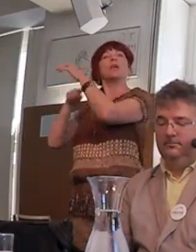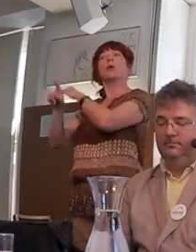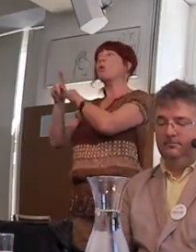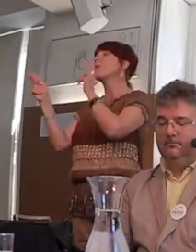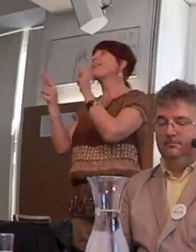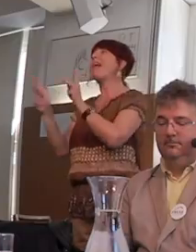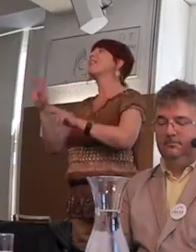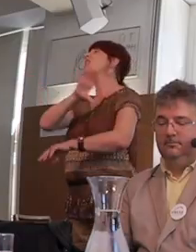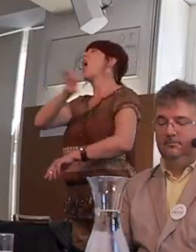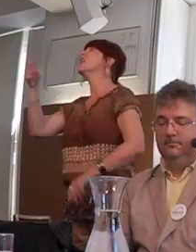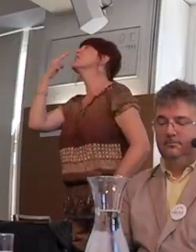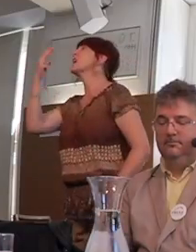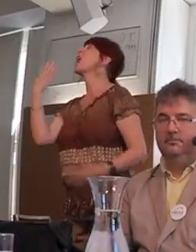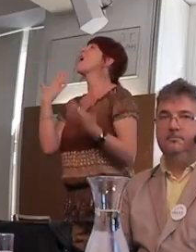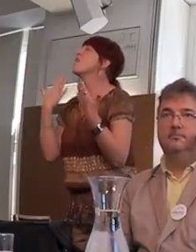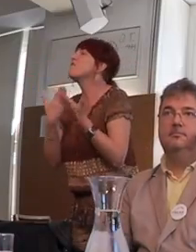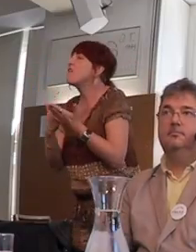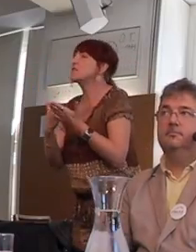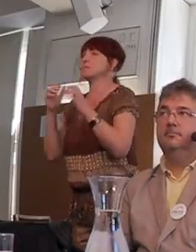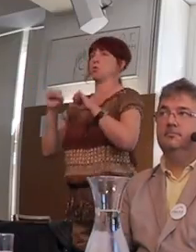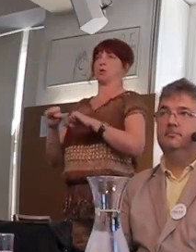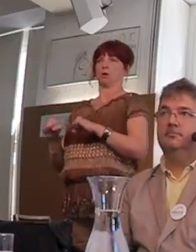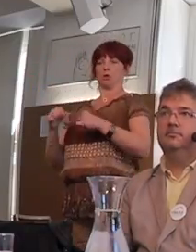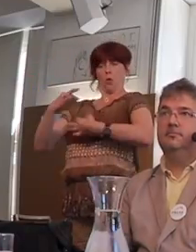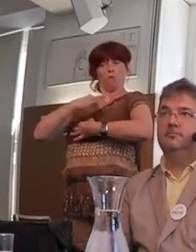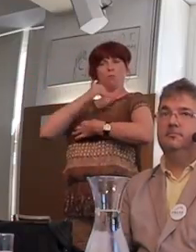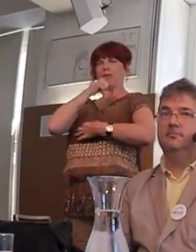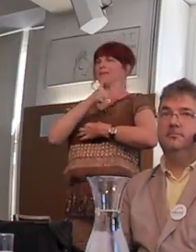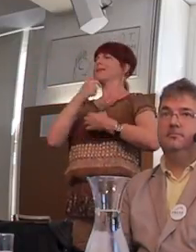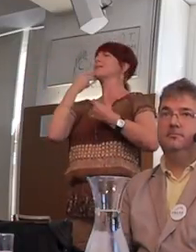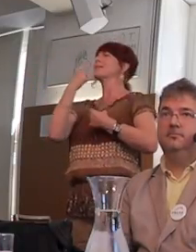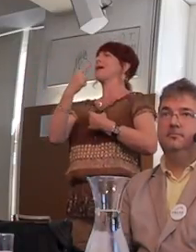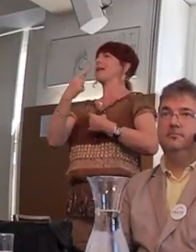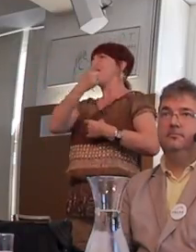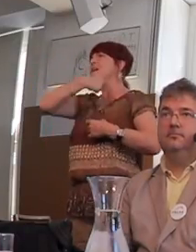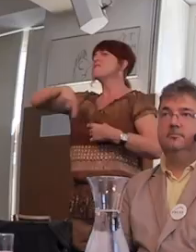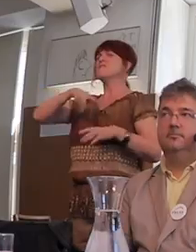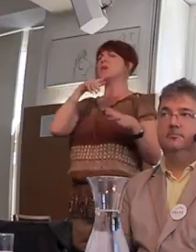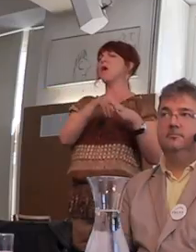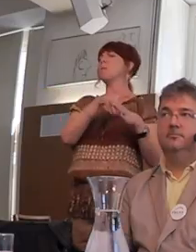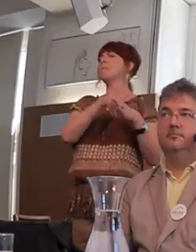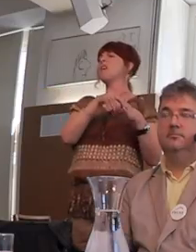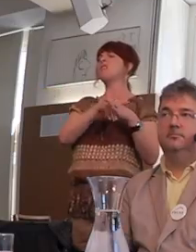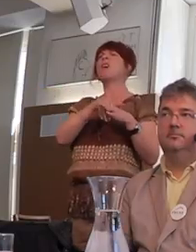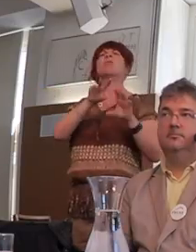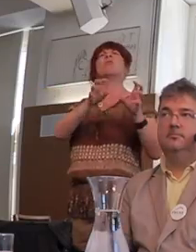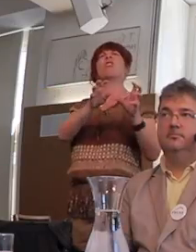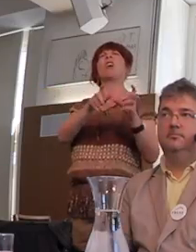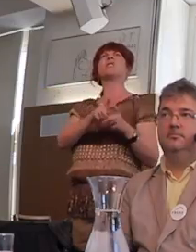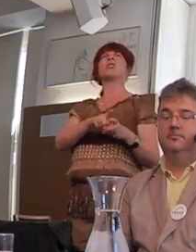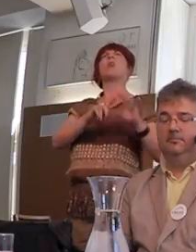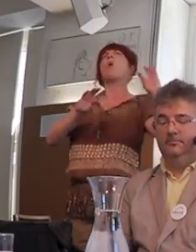kann? Das heißt, mir geht es nicht darum zu sagen, hier das Behindertenfernsehen, dort das Behindertenradio und hier